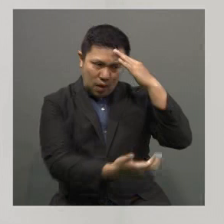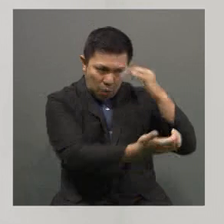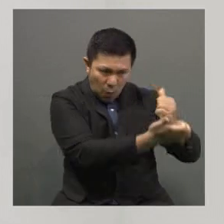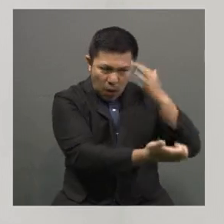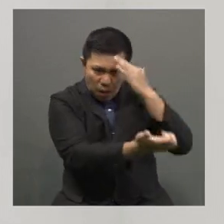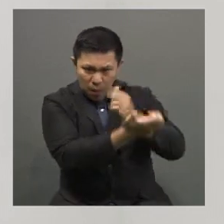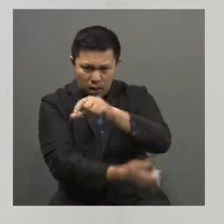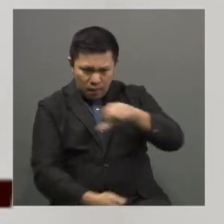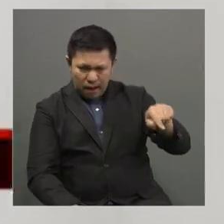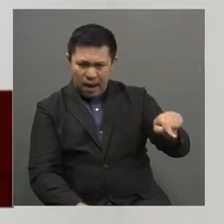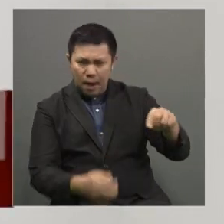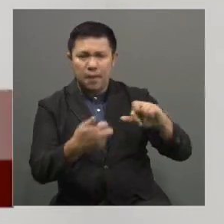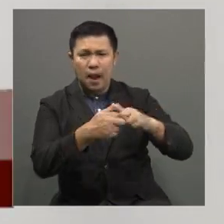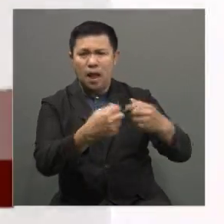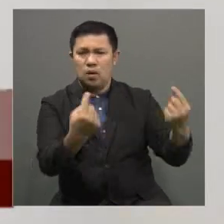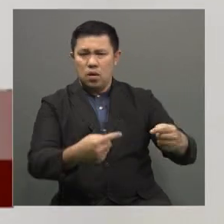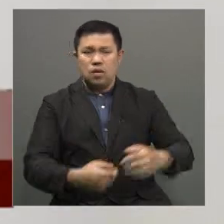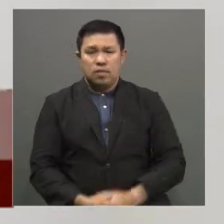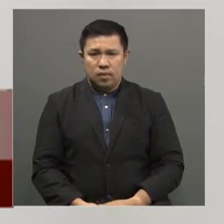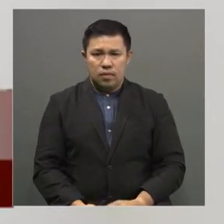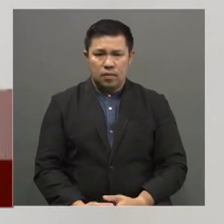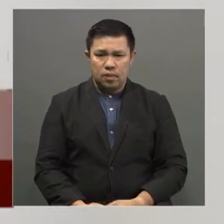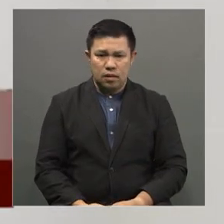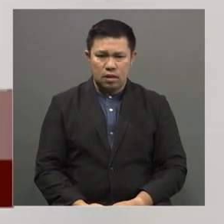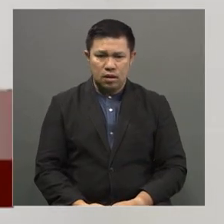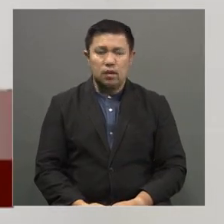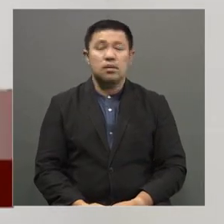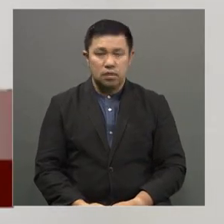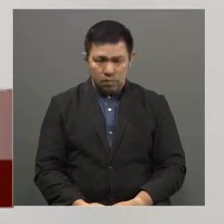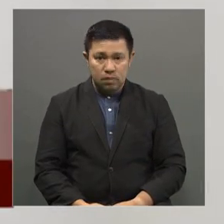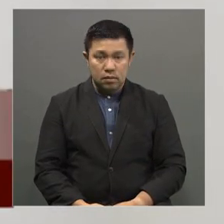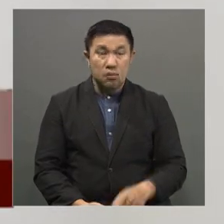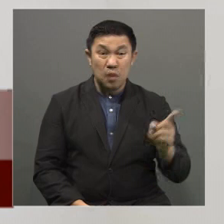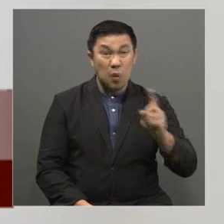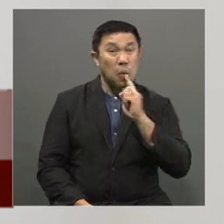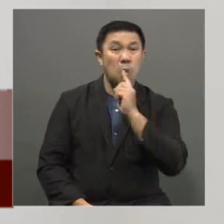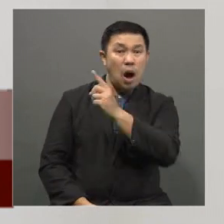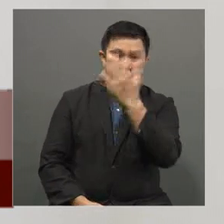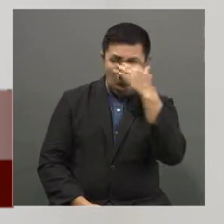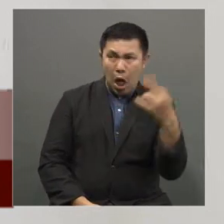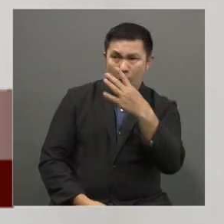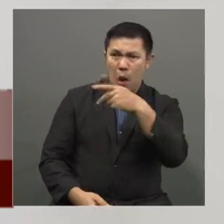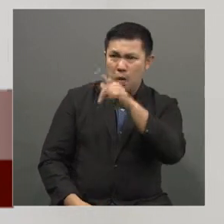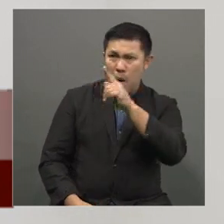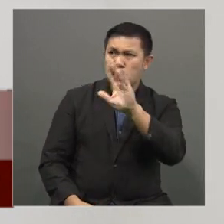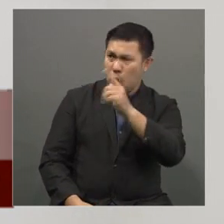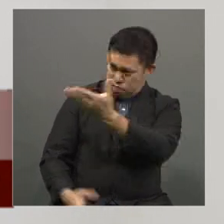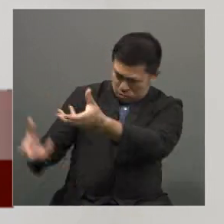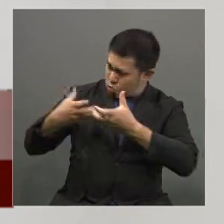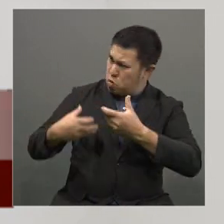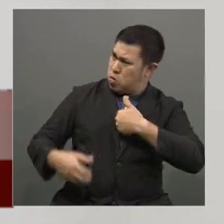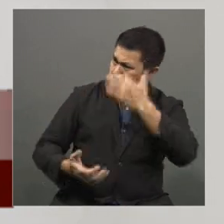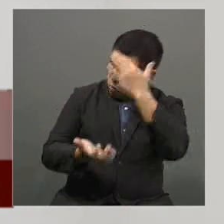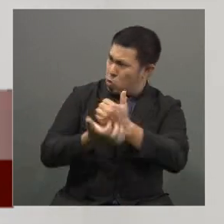หน่วยงานตรวจสอบทุริตคุณใหญ่โตมายังไงคุณเป็นกดดันปปชแล้วถามว่าคุณไปพูดยังไงว่าส่งมาตำรวจ